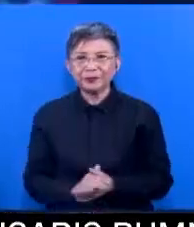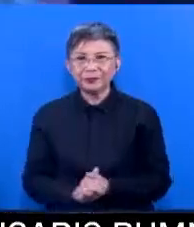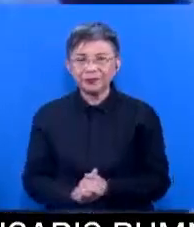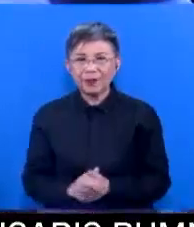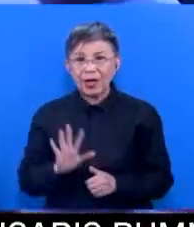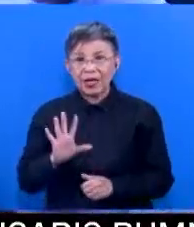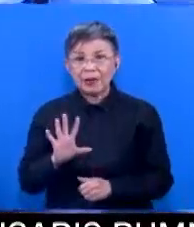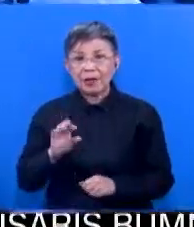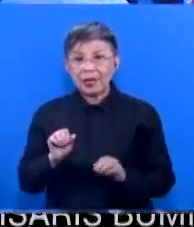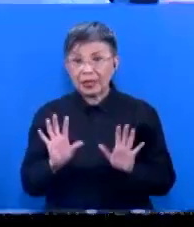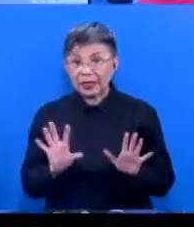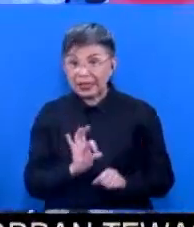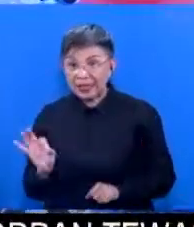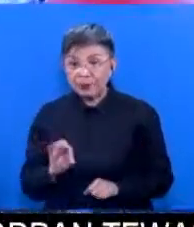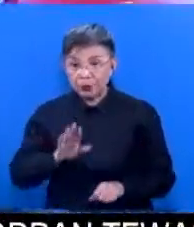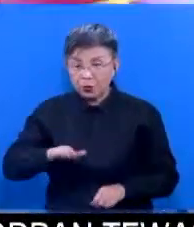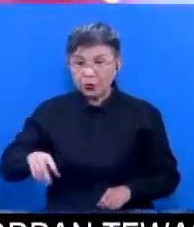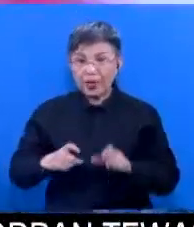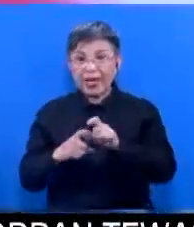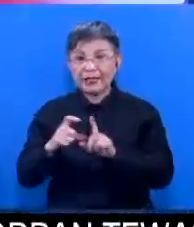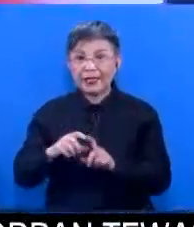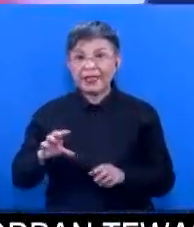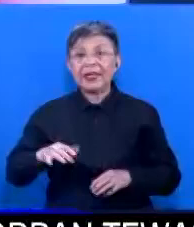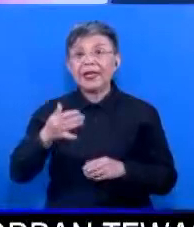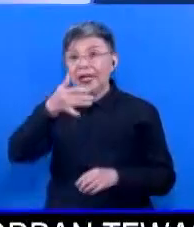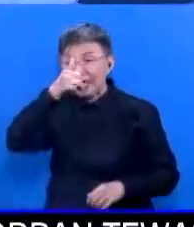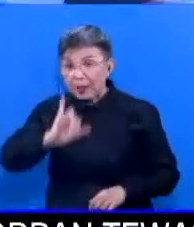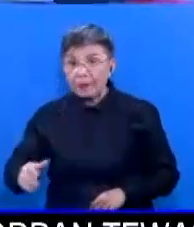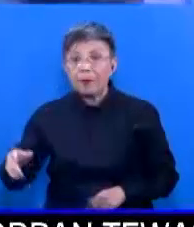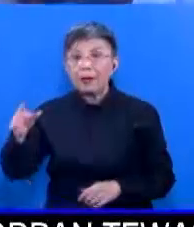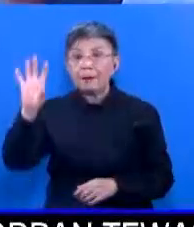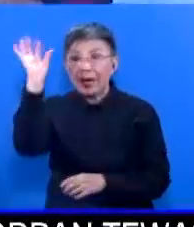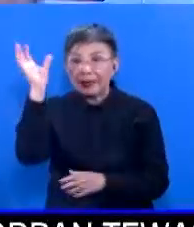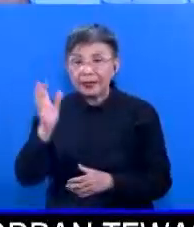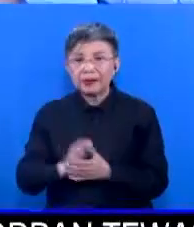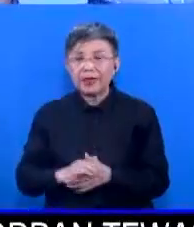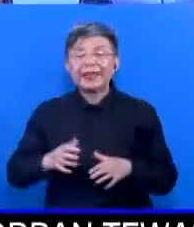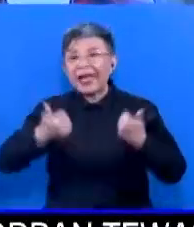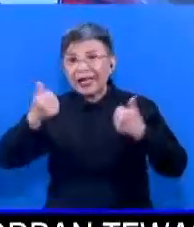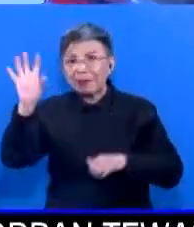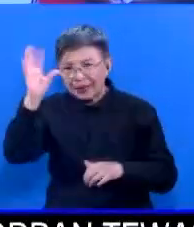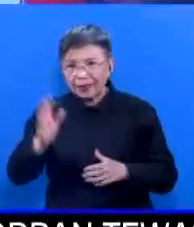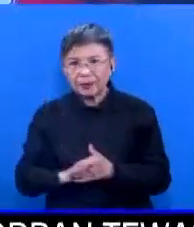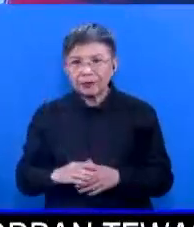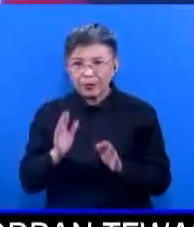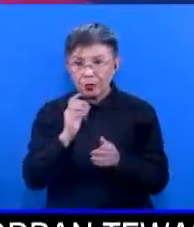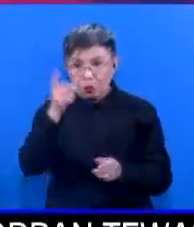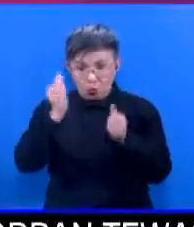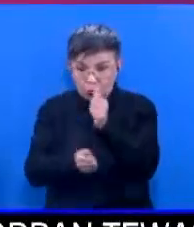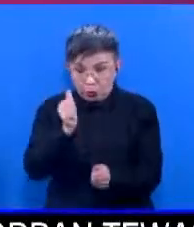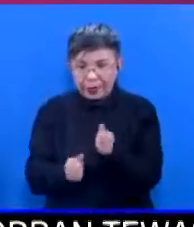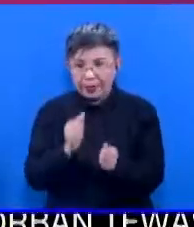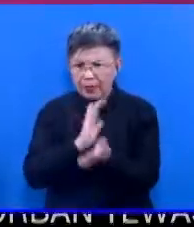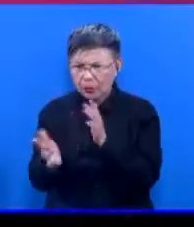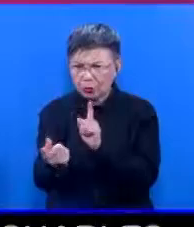Sekitar 5.000 siswa sekolah dasar di Kabupaten Tangerang, Banten mengikuti ujian akhir sekolah secara tatap muka. Ujian dengan protokol kesehatan